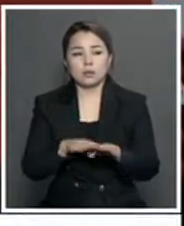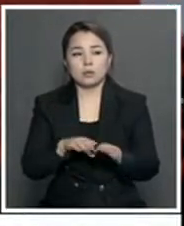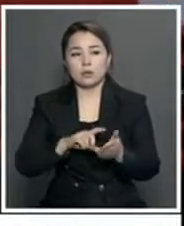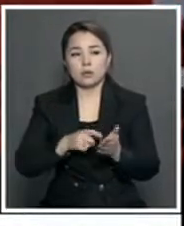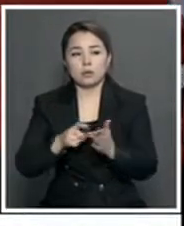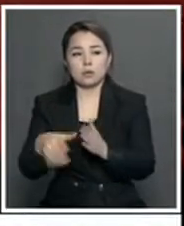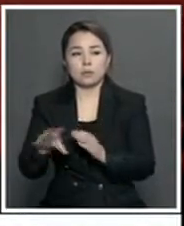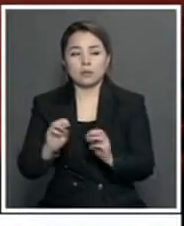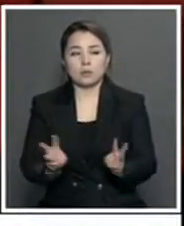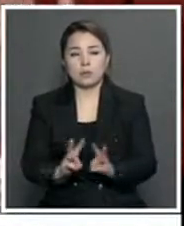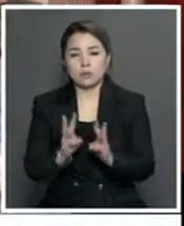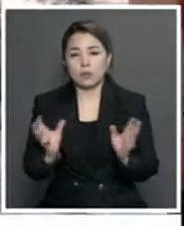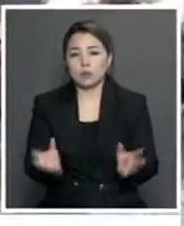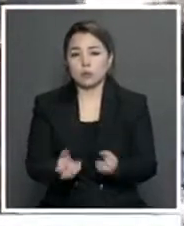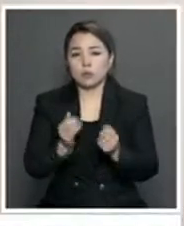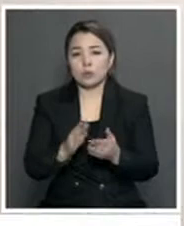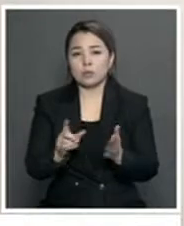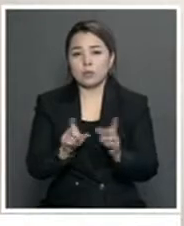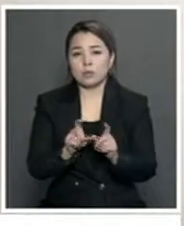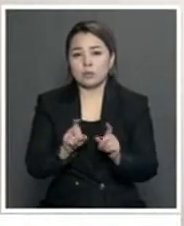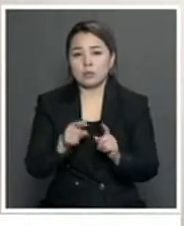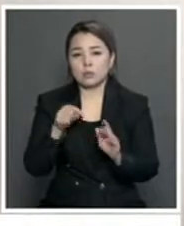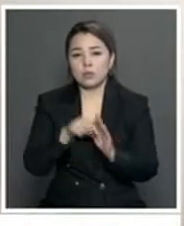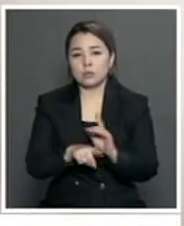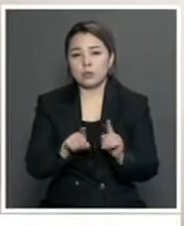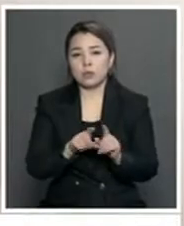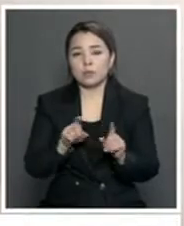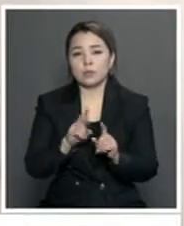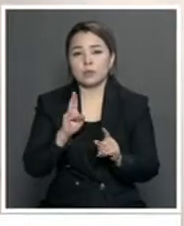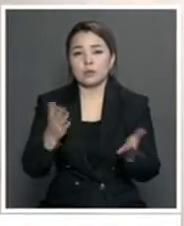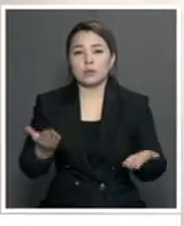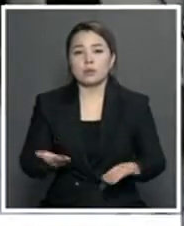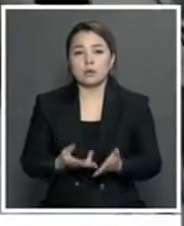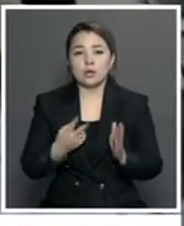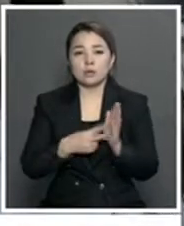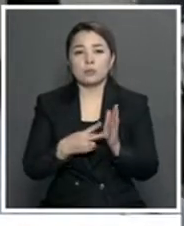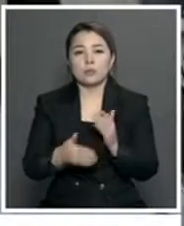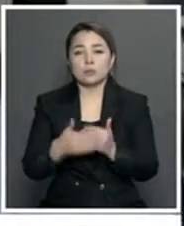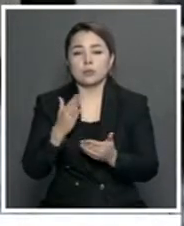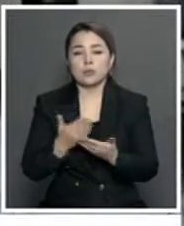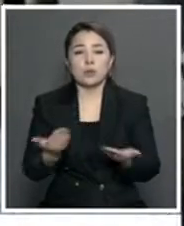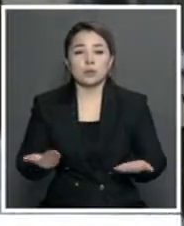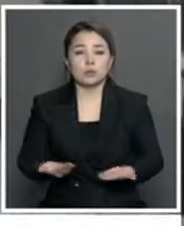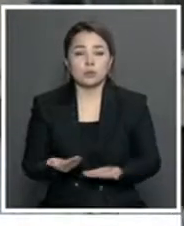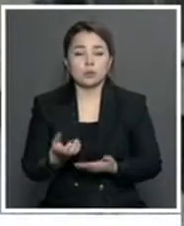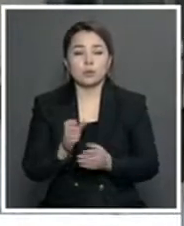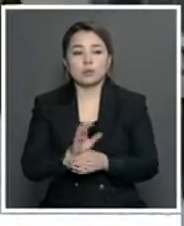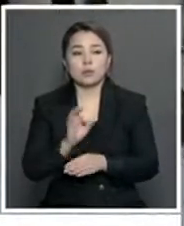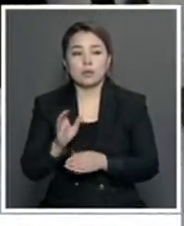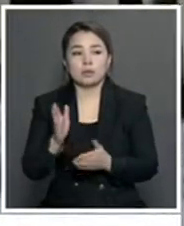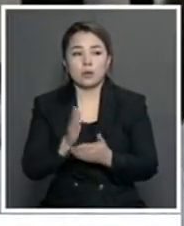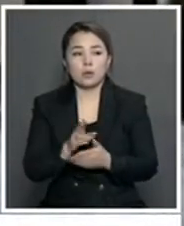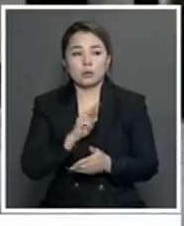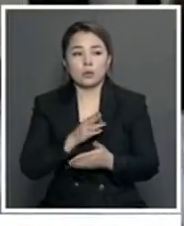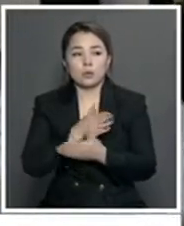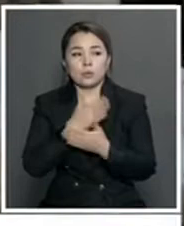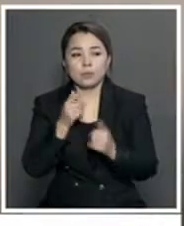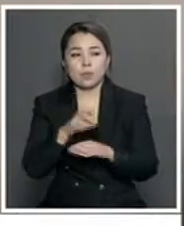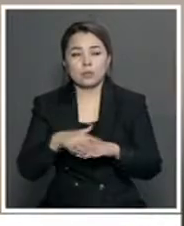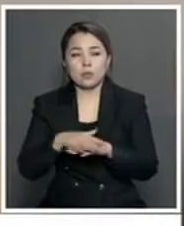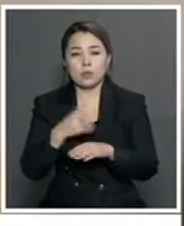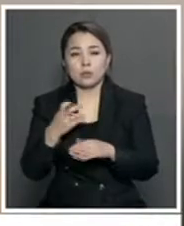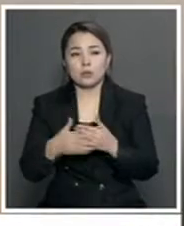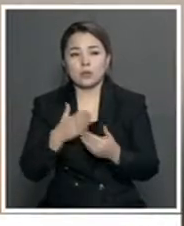шарпып, құтқарушылар дүкен ішіндегі адамдармен бірге пәтерлердегі 70-ге жуық тұрғынды сыртқа шығарды. Саудасы тоқтап, жұмыссыз қалған 200-ге